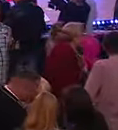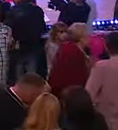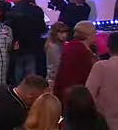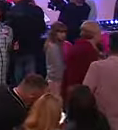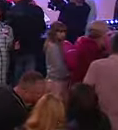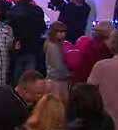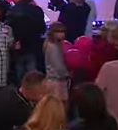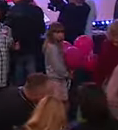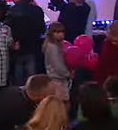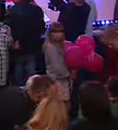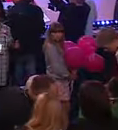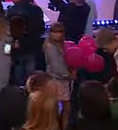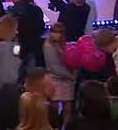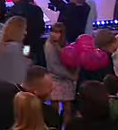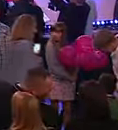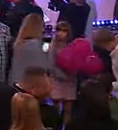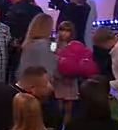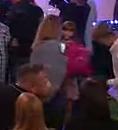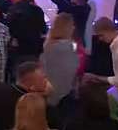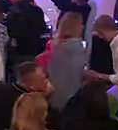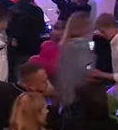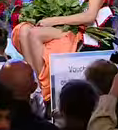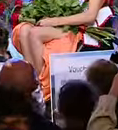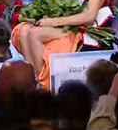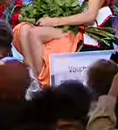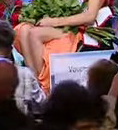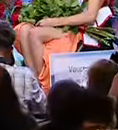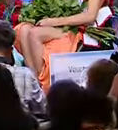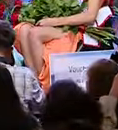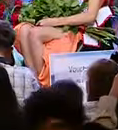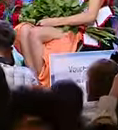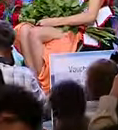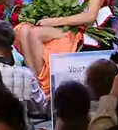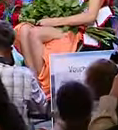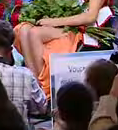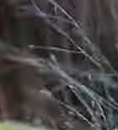Drodzy Państwo, korona spada z głowy z wrażenia naszej Miss Polski.